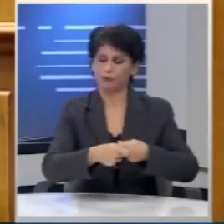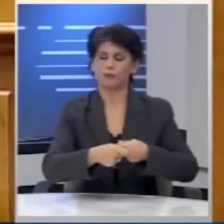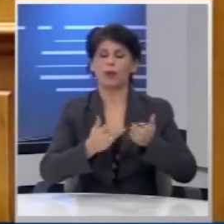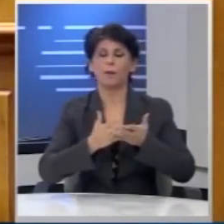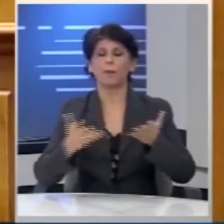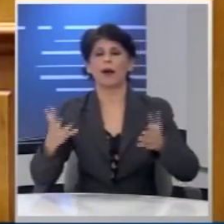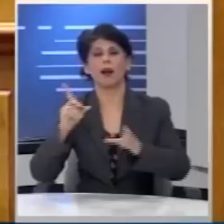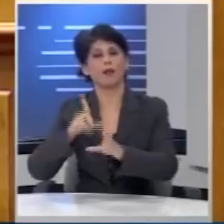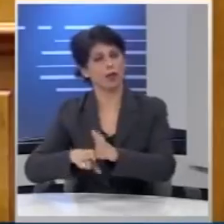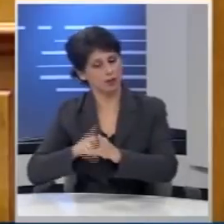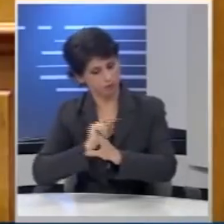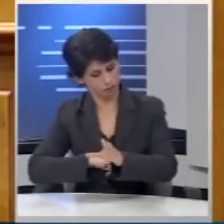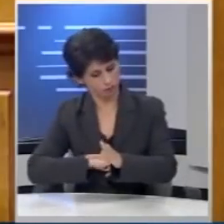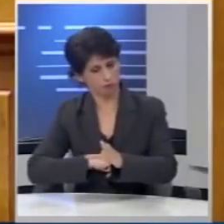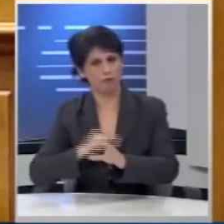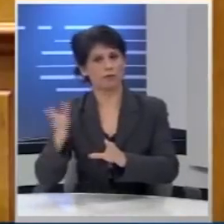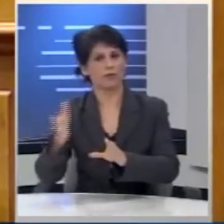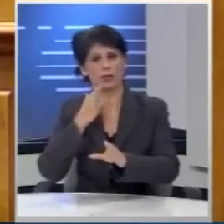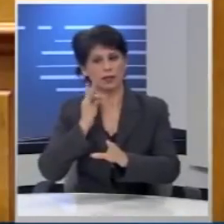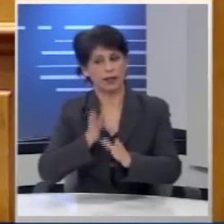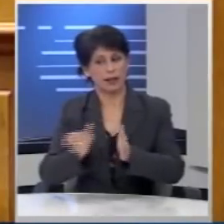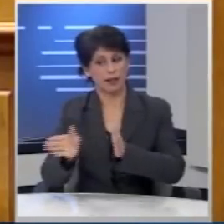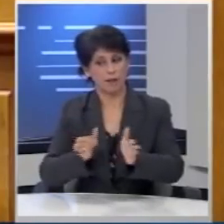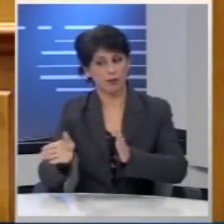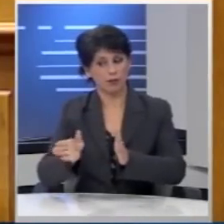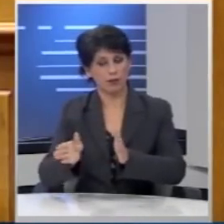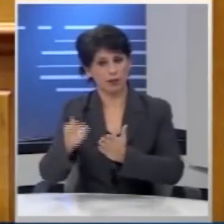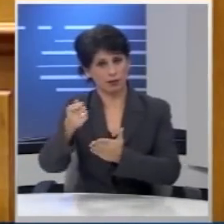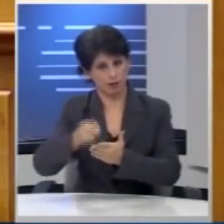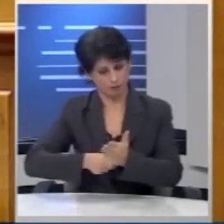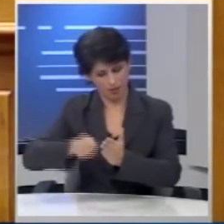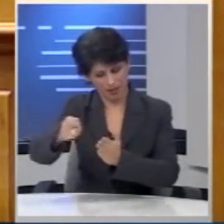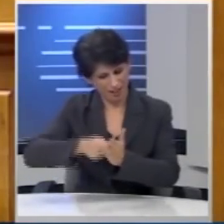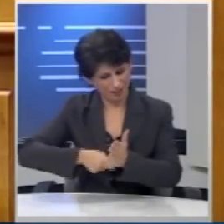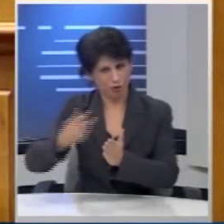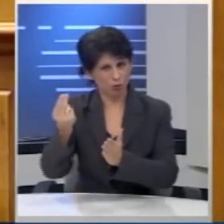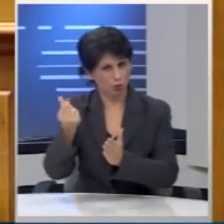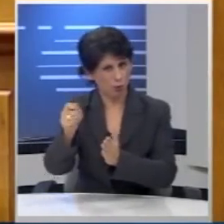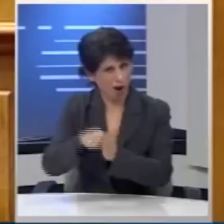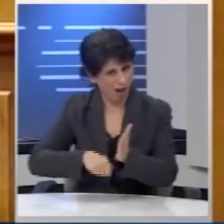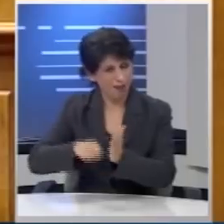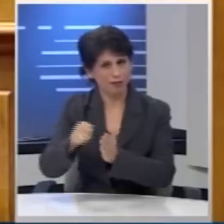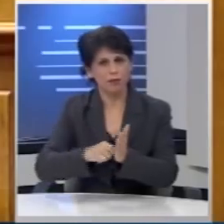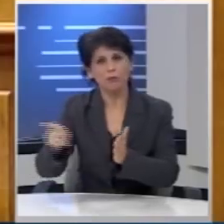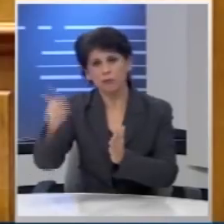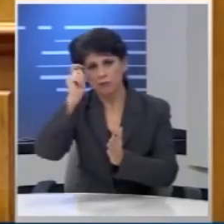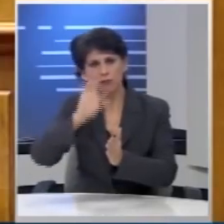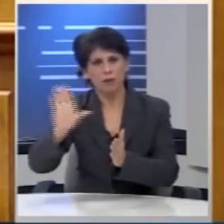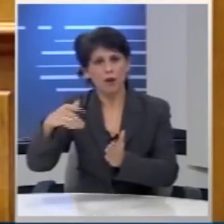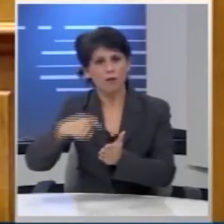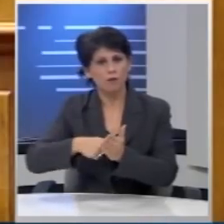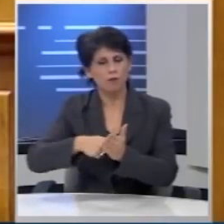οι μεγάλες εταιρείες, στις οποίες κατευθύνεται το ηλεκτρονικό εμπόριο, οι οποίες ομολογουμένως